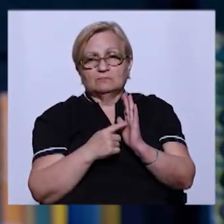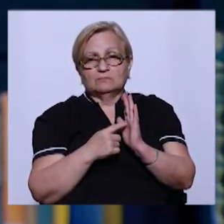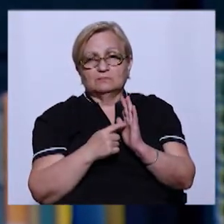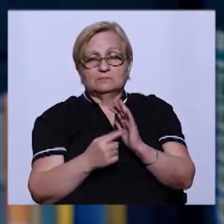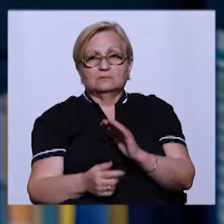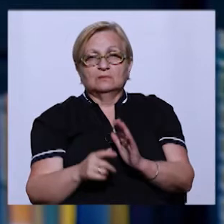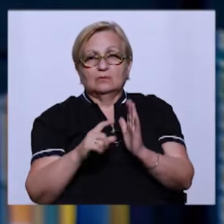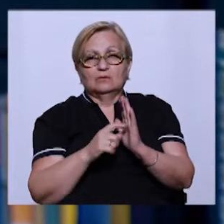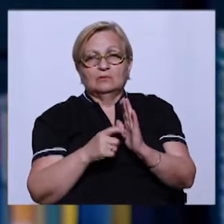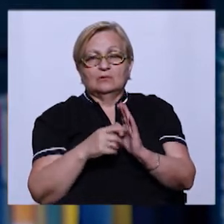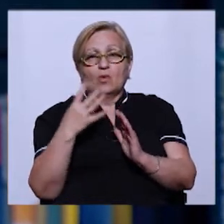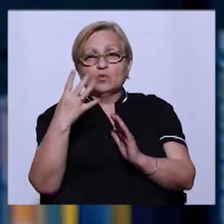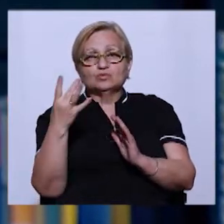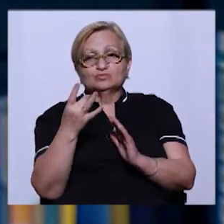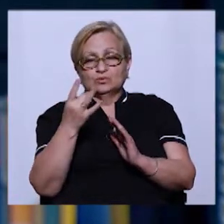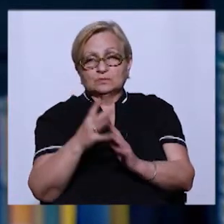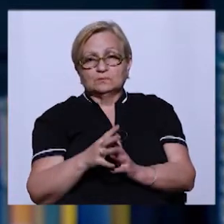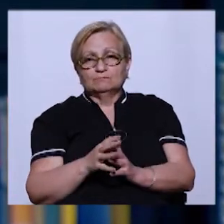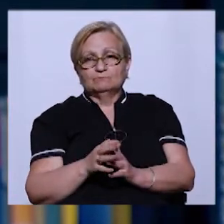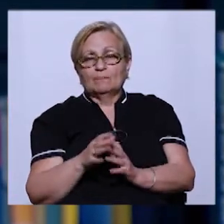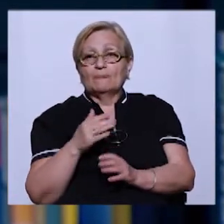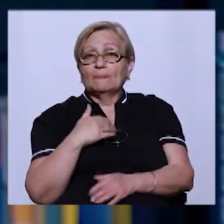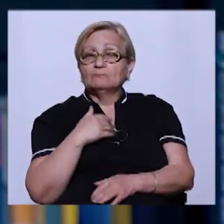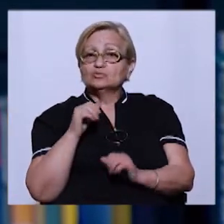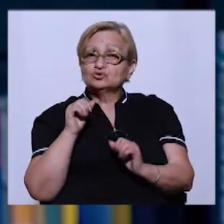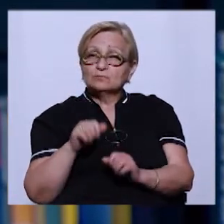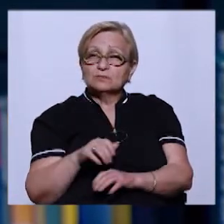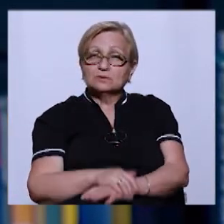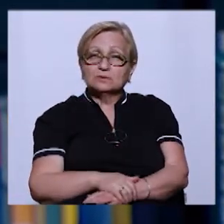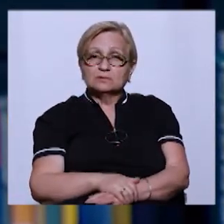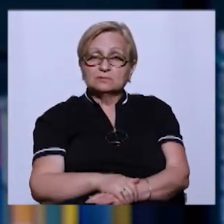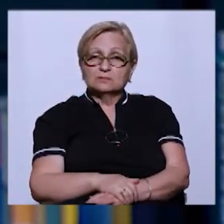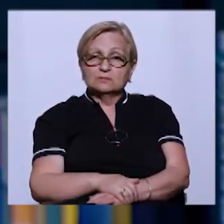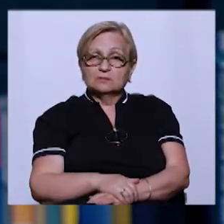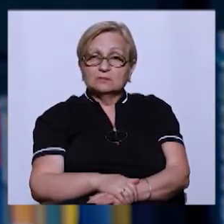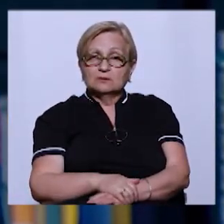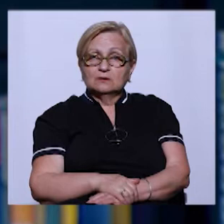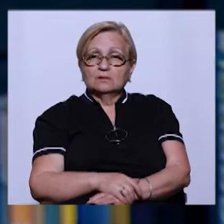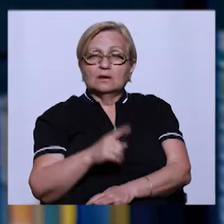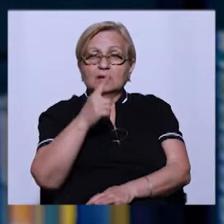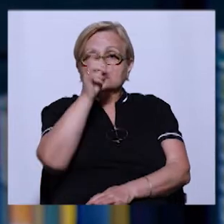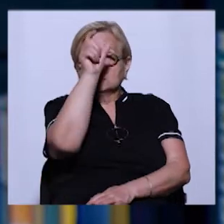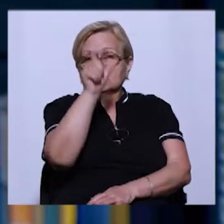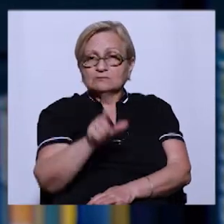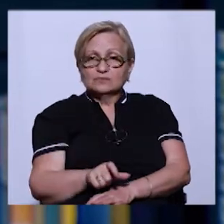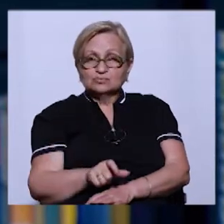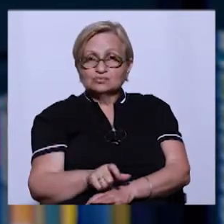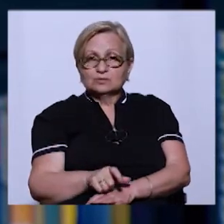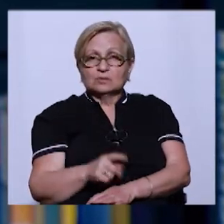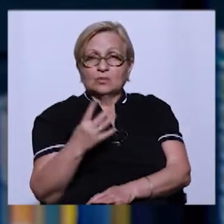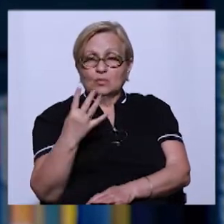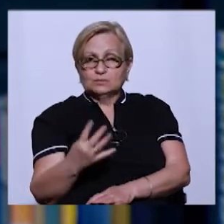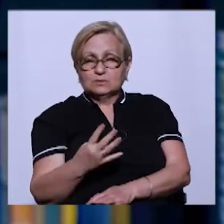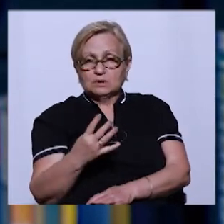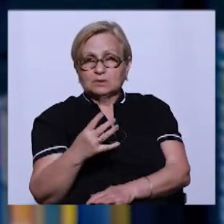6 უჯრა უნდა იყოს 4 ჯერ. მაგრამ ხო შემეძლო ასე გადამეთვალა, ერთ სვეტში რამდენი უჯრაა? ერთ სვეტში